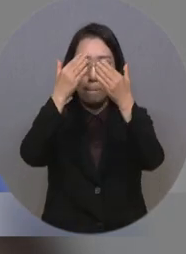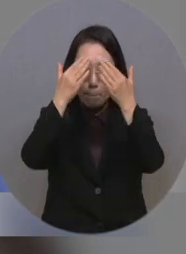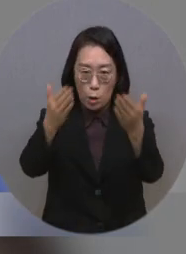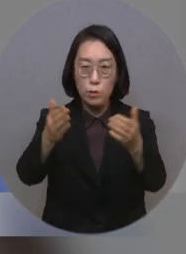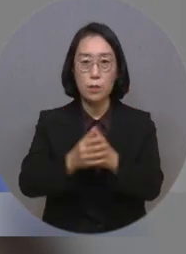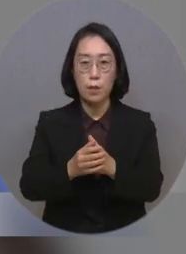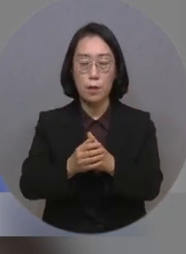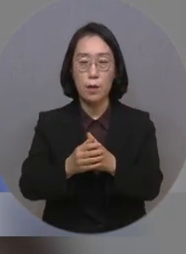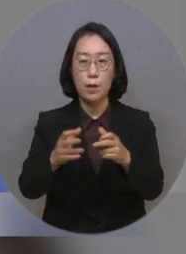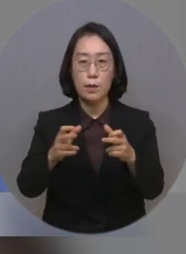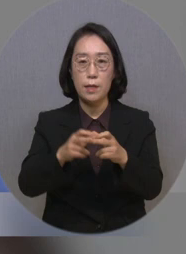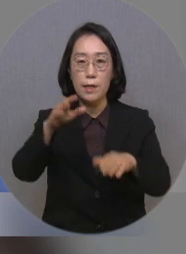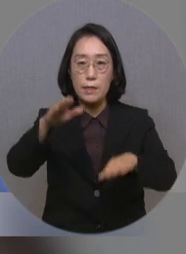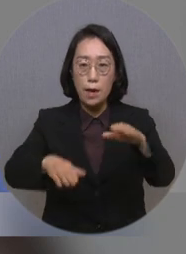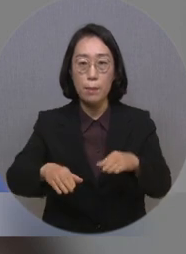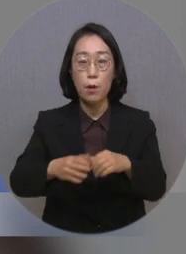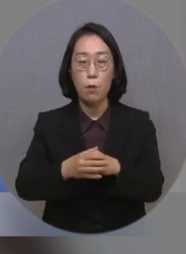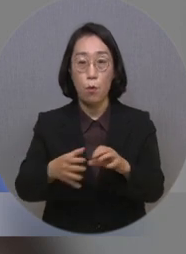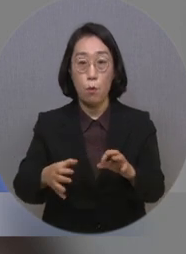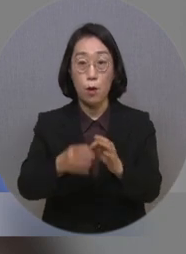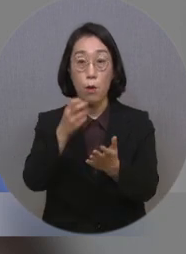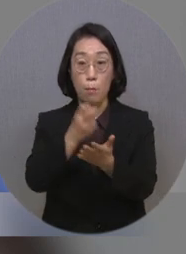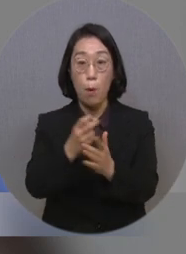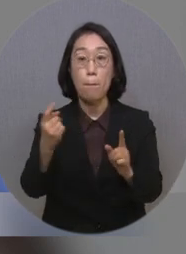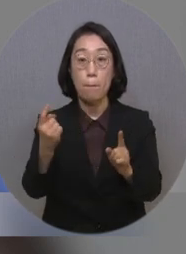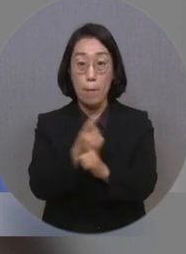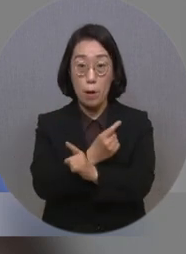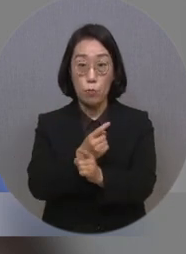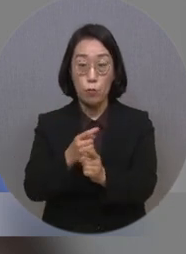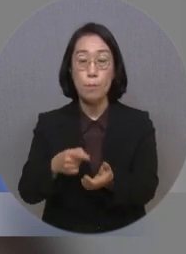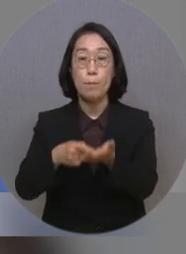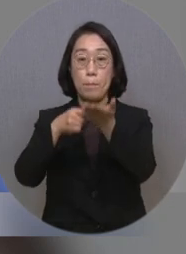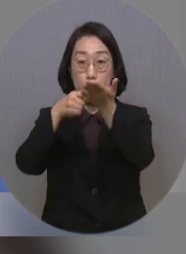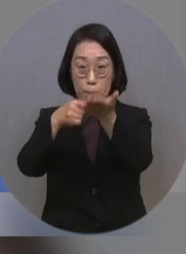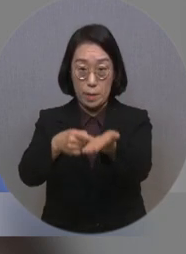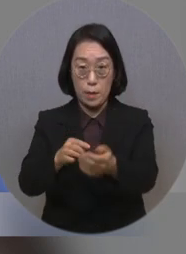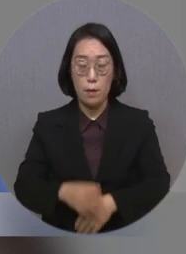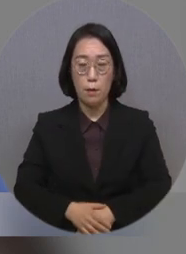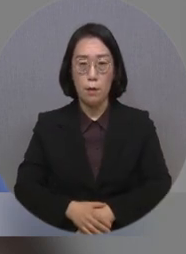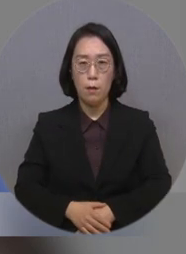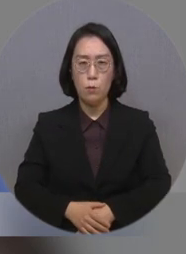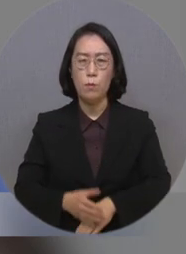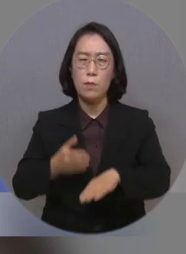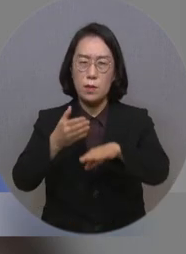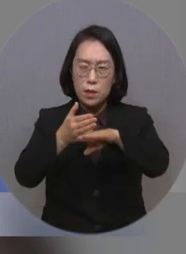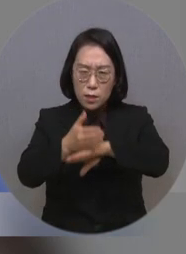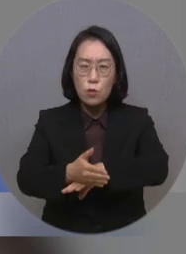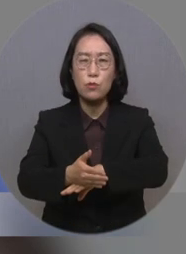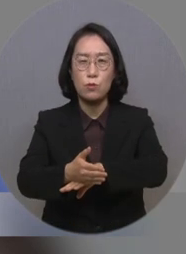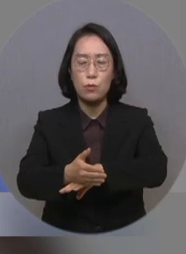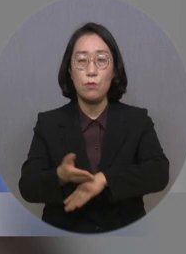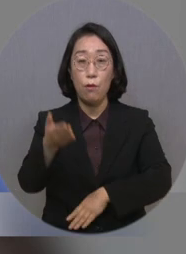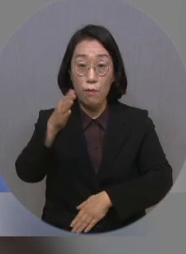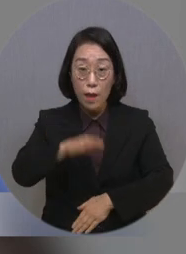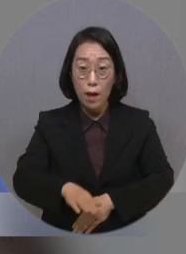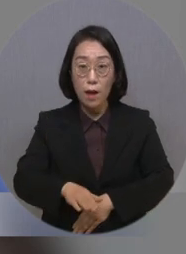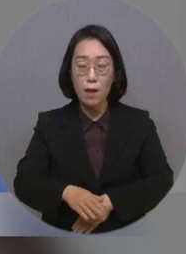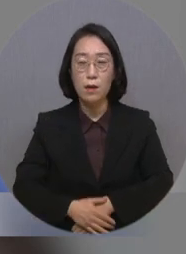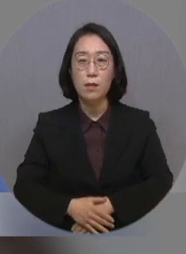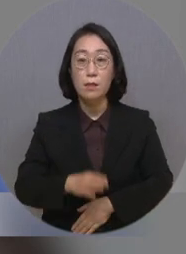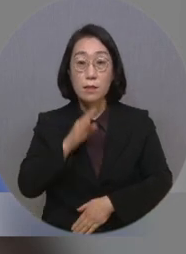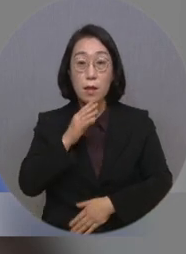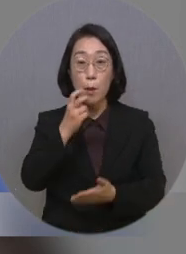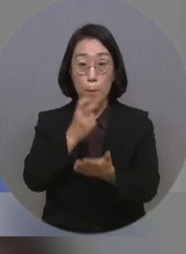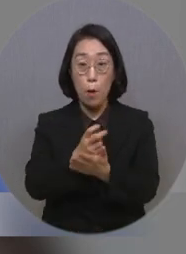장애인 차별금지법 일부 개정 법률안이 발의됐습니다. 다소 늦은 감은 있습니다. 그러나 근본